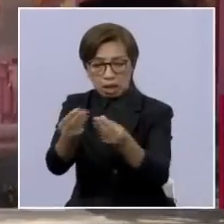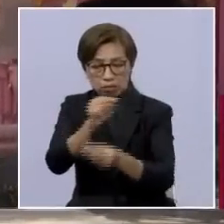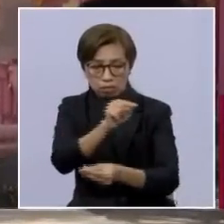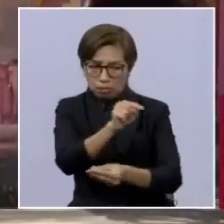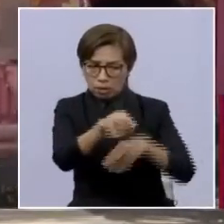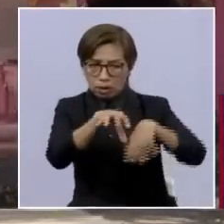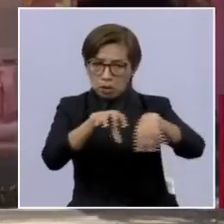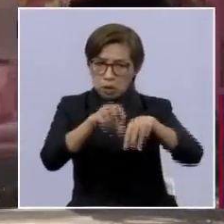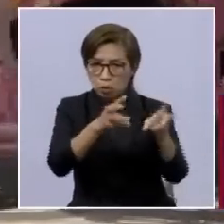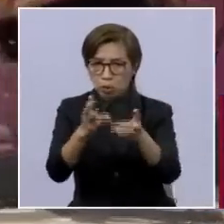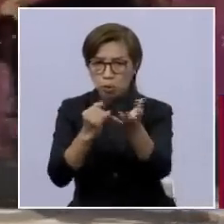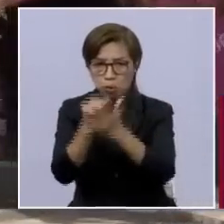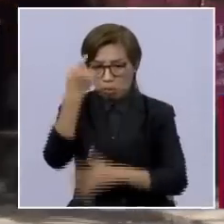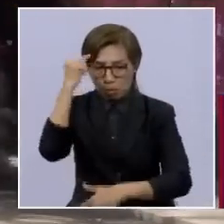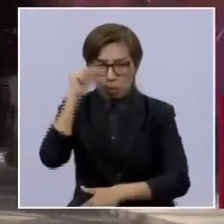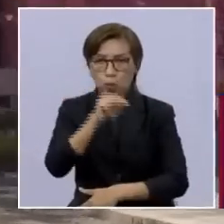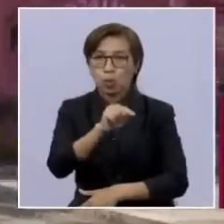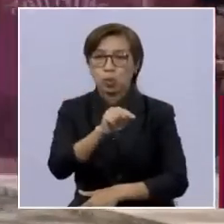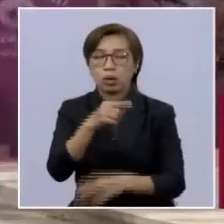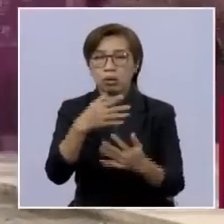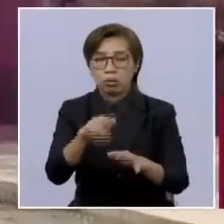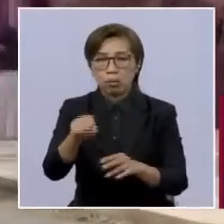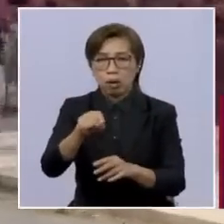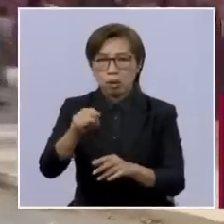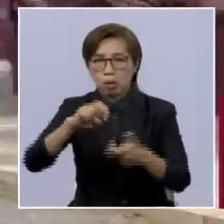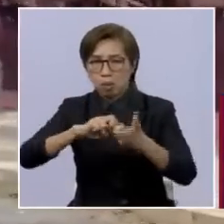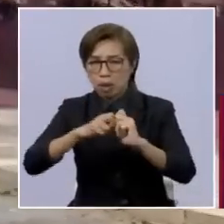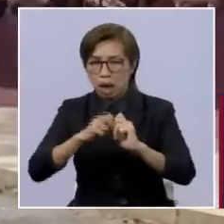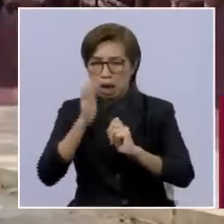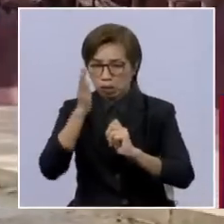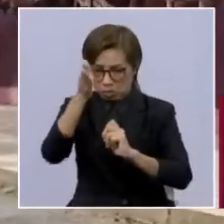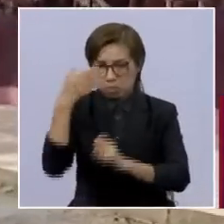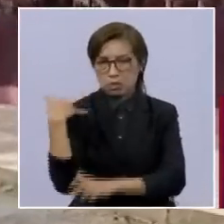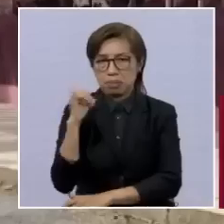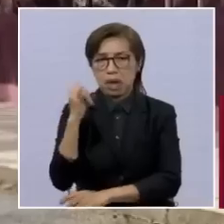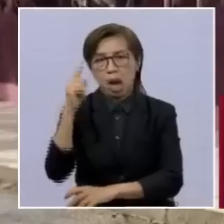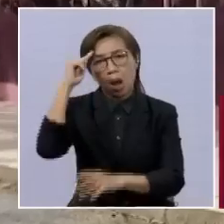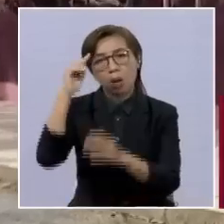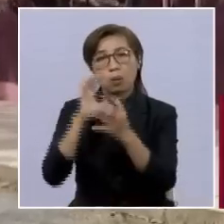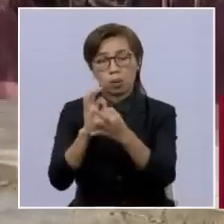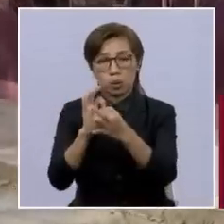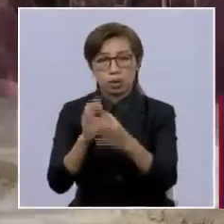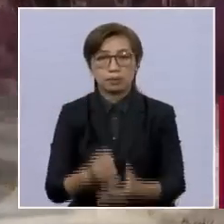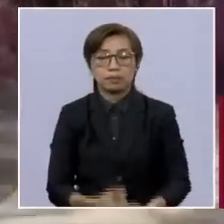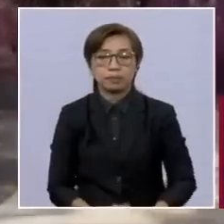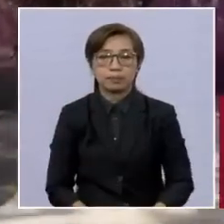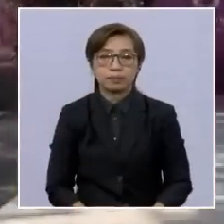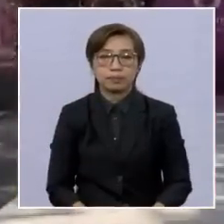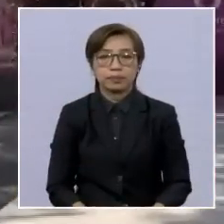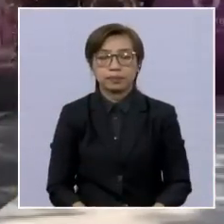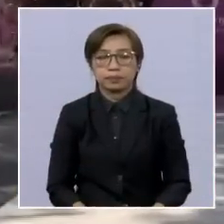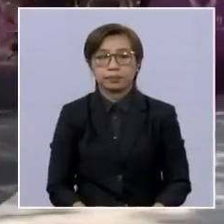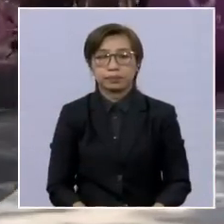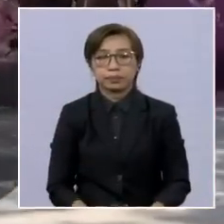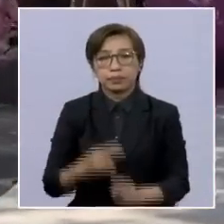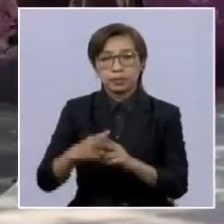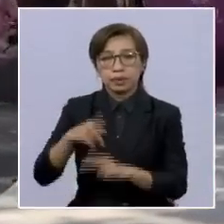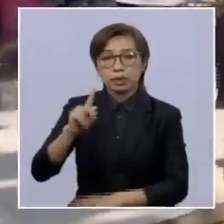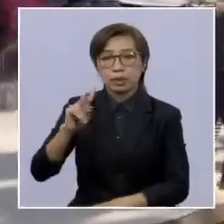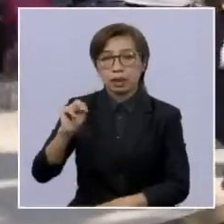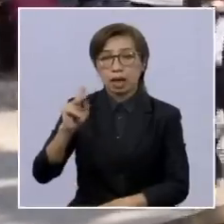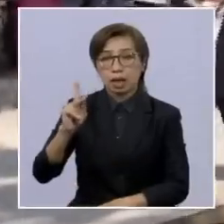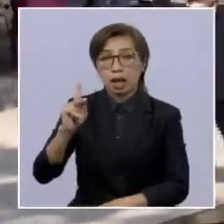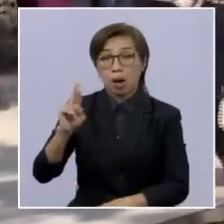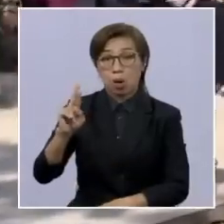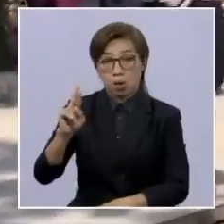างถูกต้องหรือไม่ก็กลัวนะคะว่าจะเกิดปัญหาตามมาได ้นี่นะฮะ ขณะเดียวกันทางคุณธนกรวังบุญคงชนะ